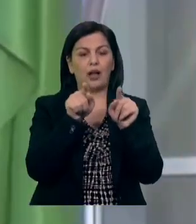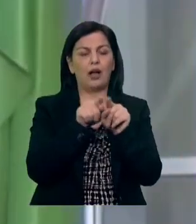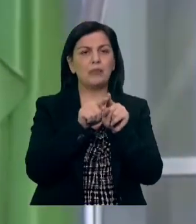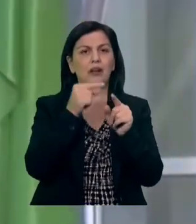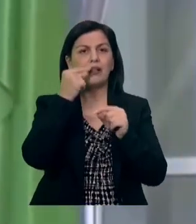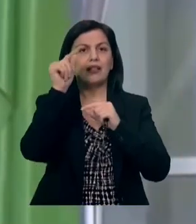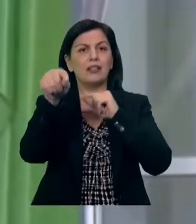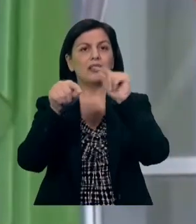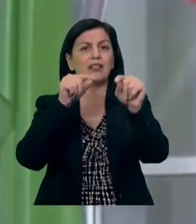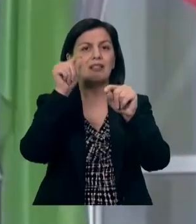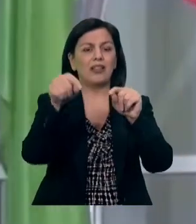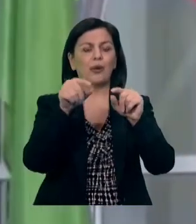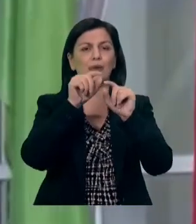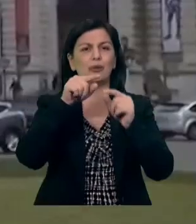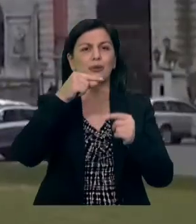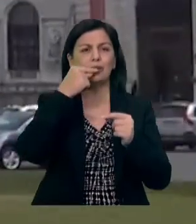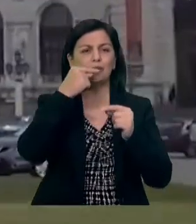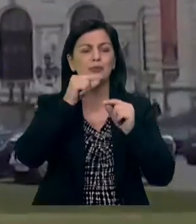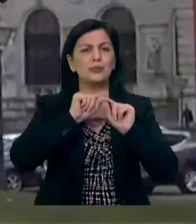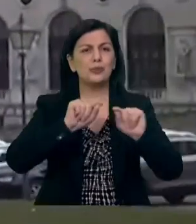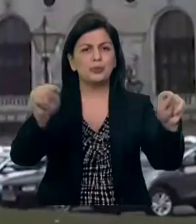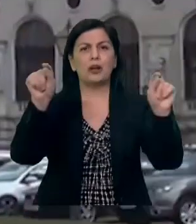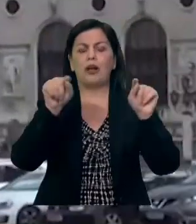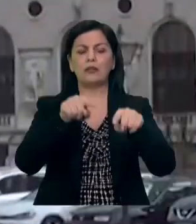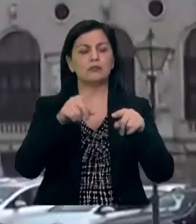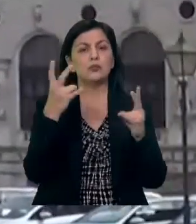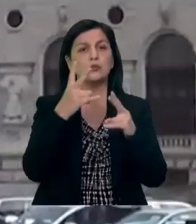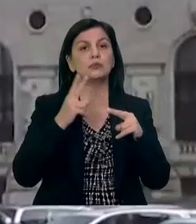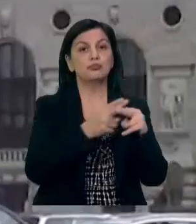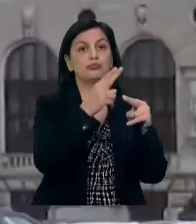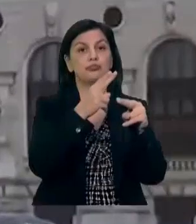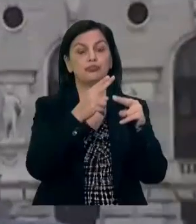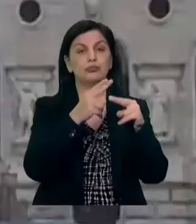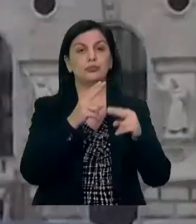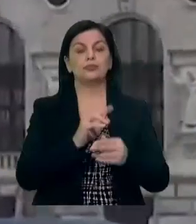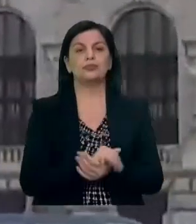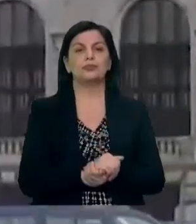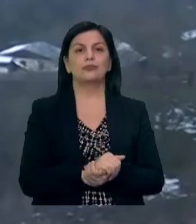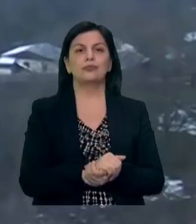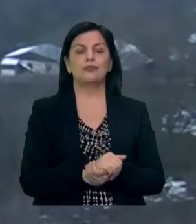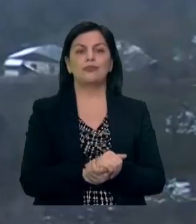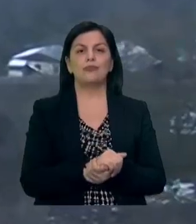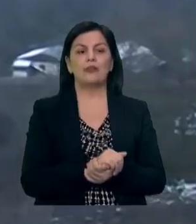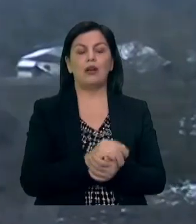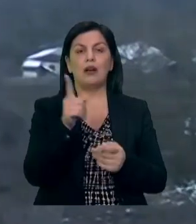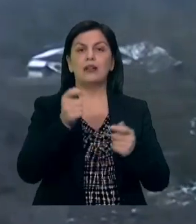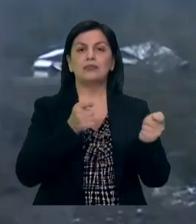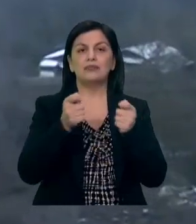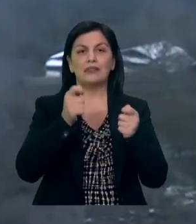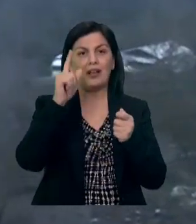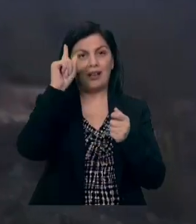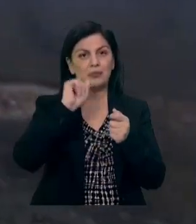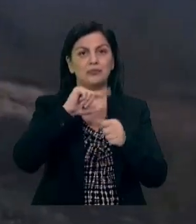Fərid Şəfiyev öz fəaliyyətsizliyi ilə seçilən ATƏT-in Minsk qrupunun son bəyanatını da konstruktiv adlandırıb. İdarə sədri bildirib